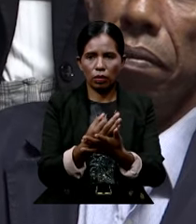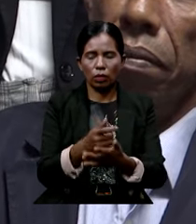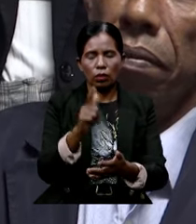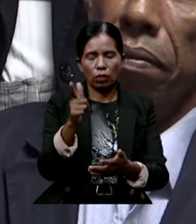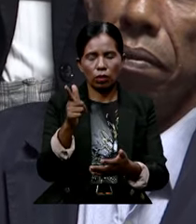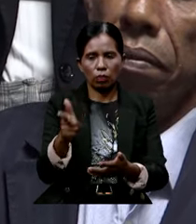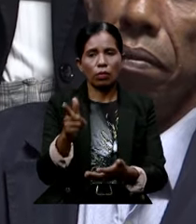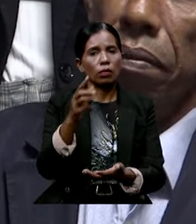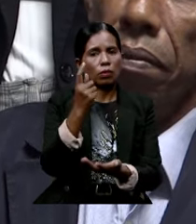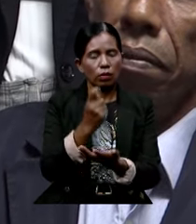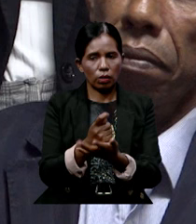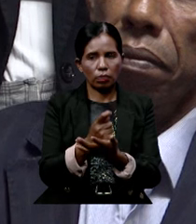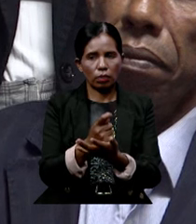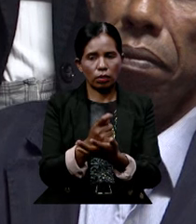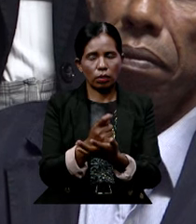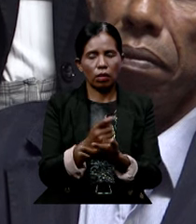ba iha atu